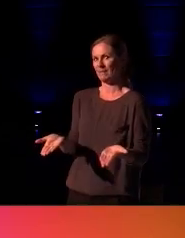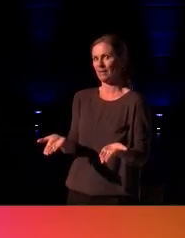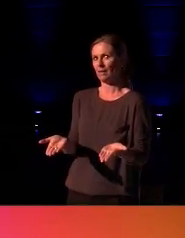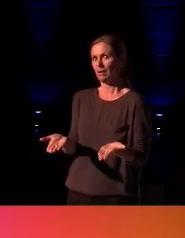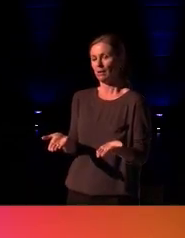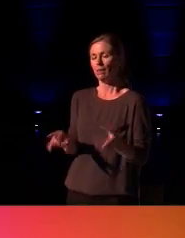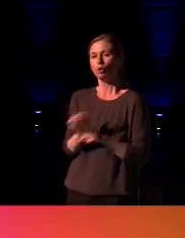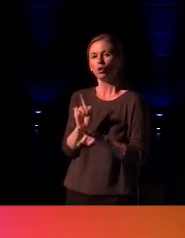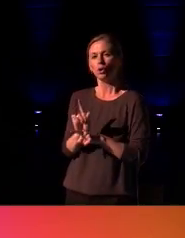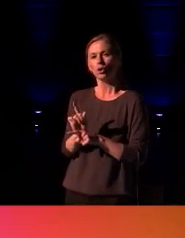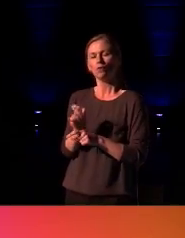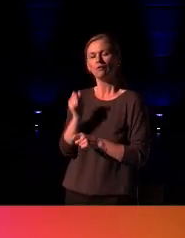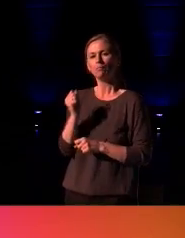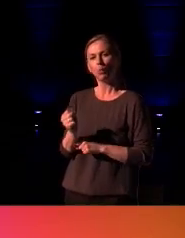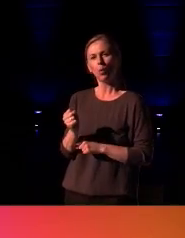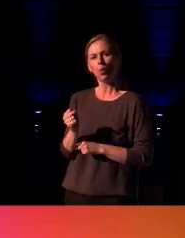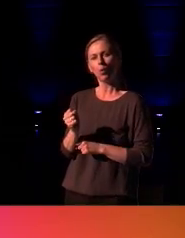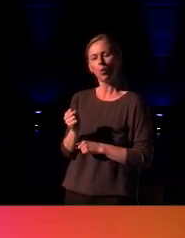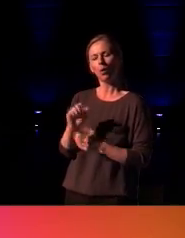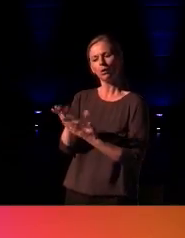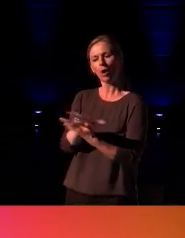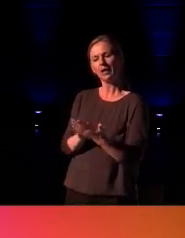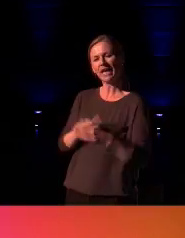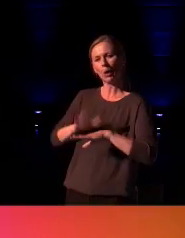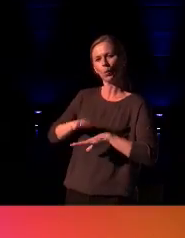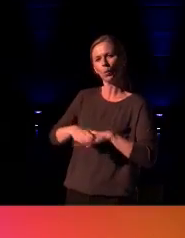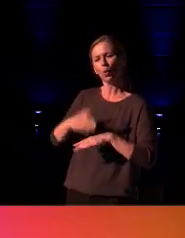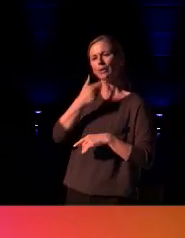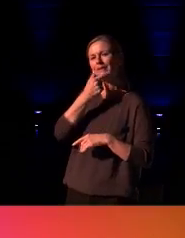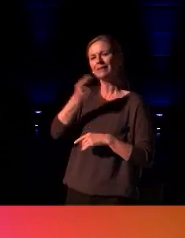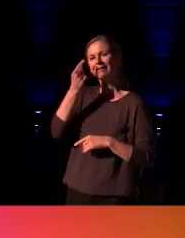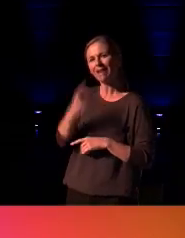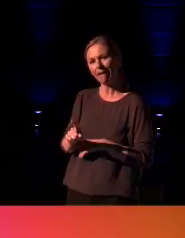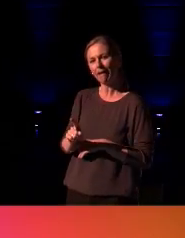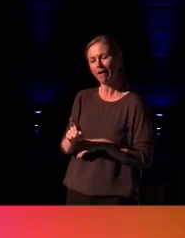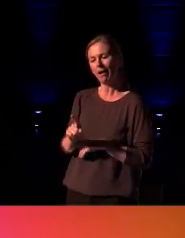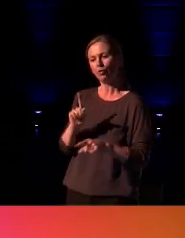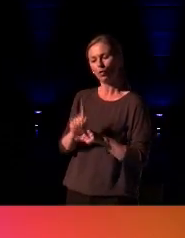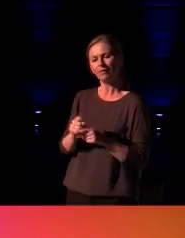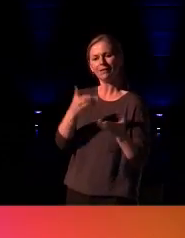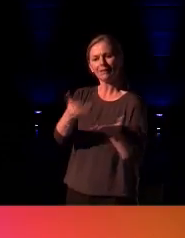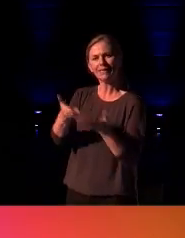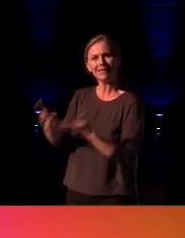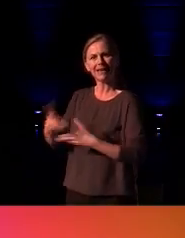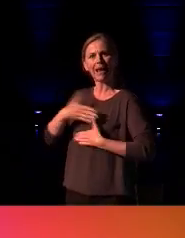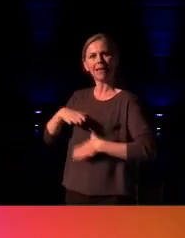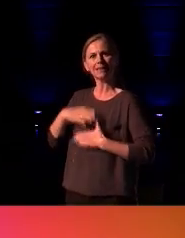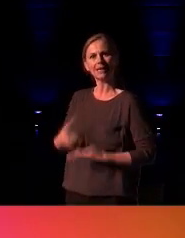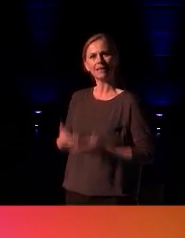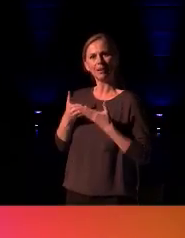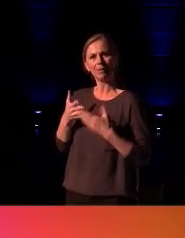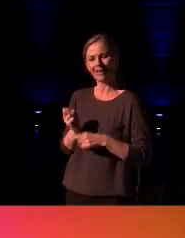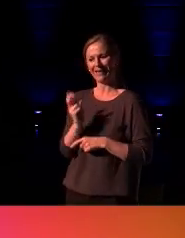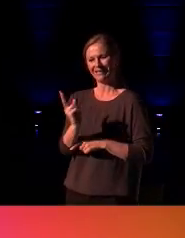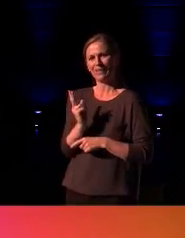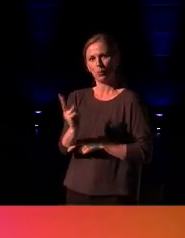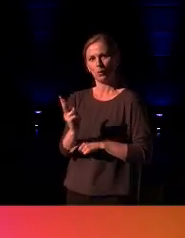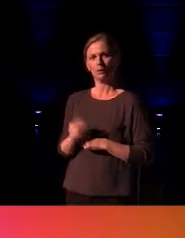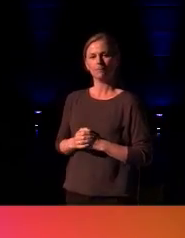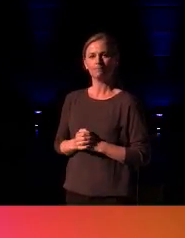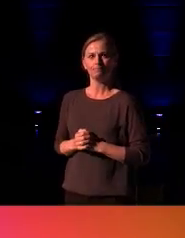den må vi kartlegge og vite noe om når vi skal gi helsehjelp til disse